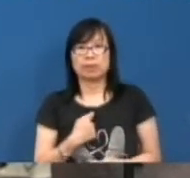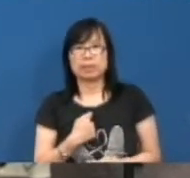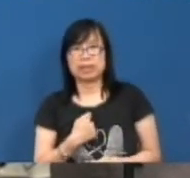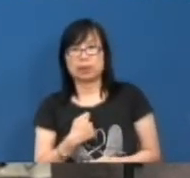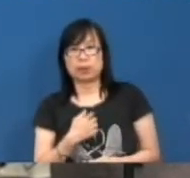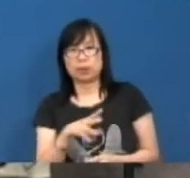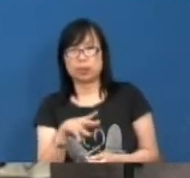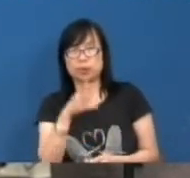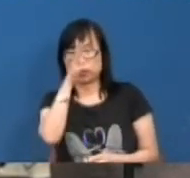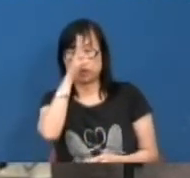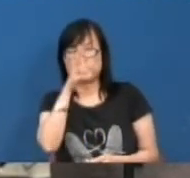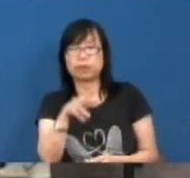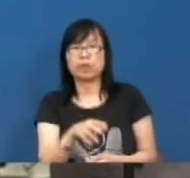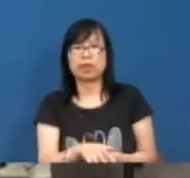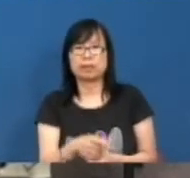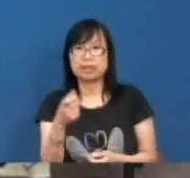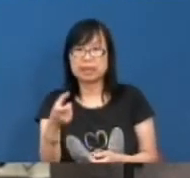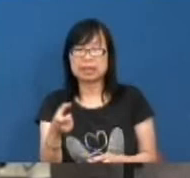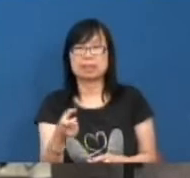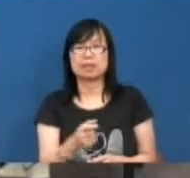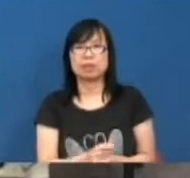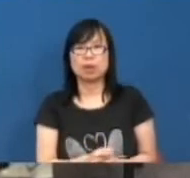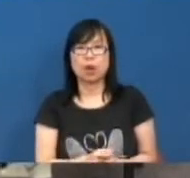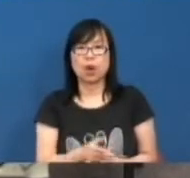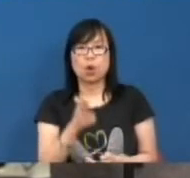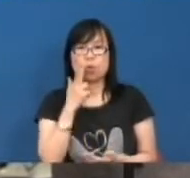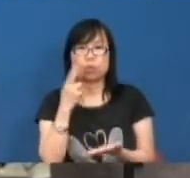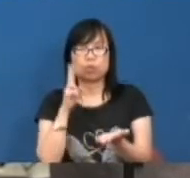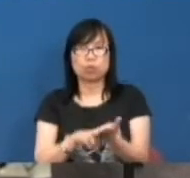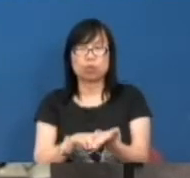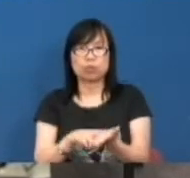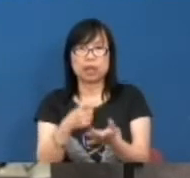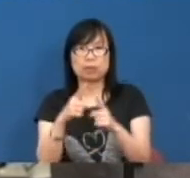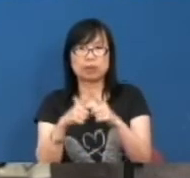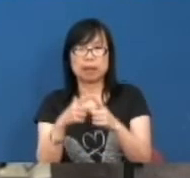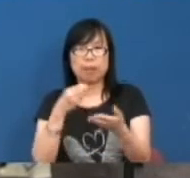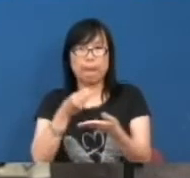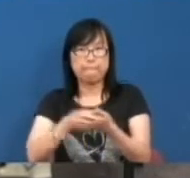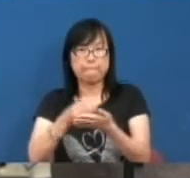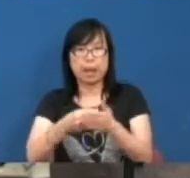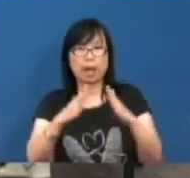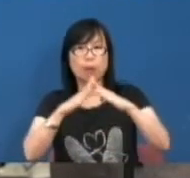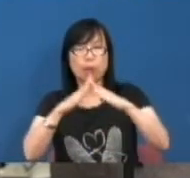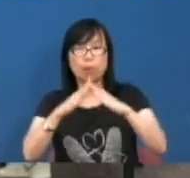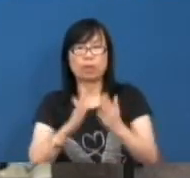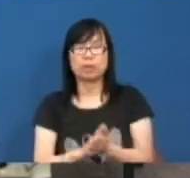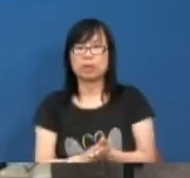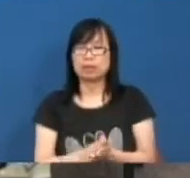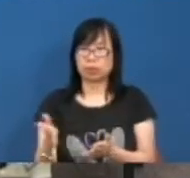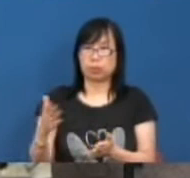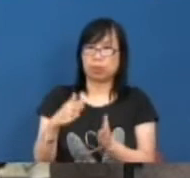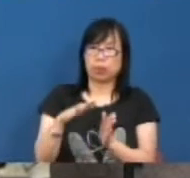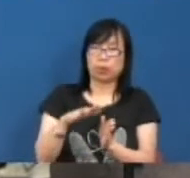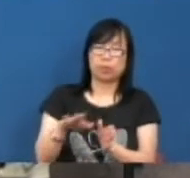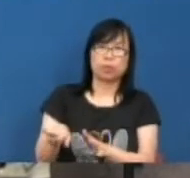府用咗政府嘅資源或者公帑去津貼某一啲人去置業咧，咁我覺得。除了我自己覺